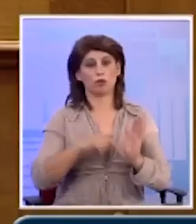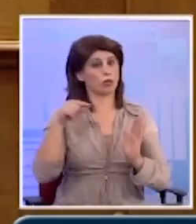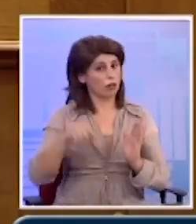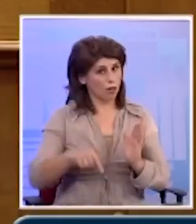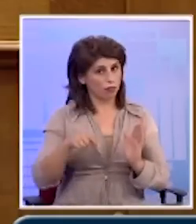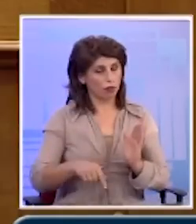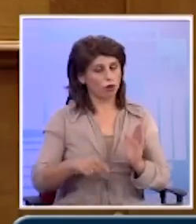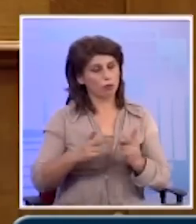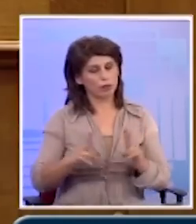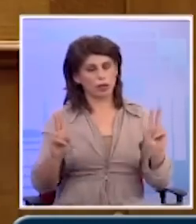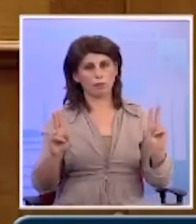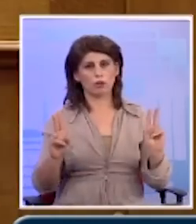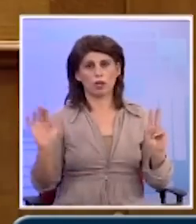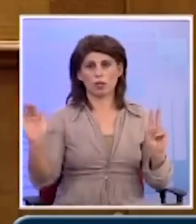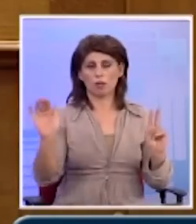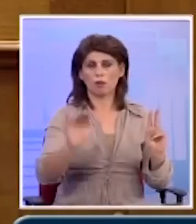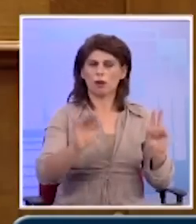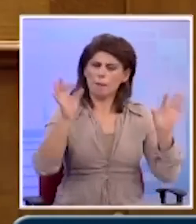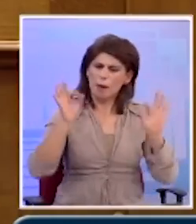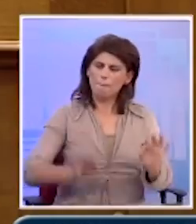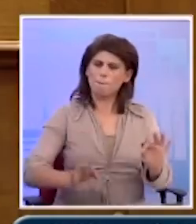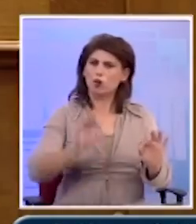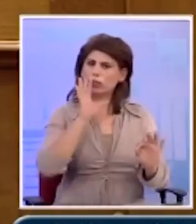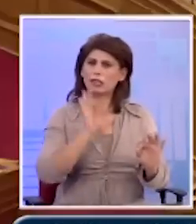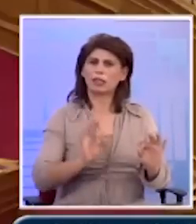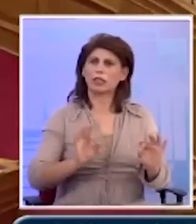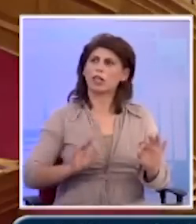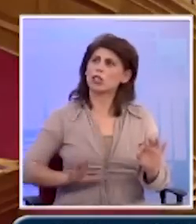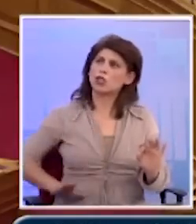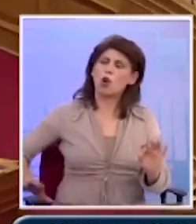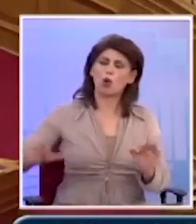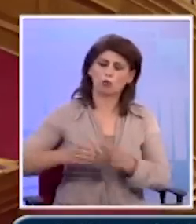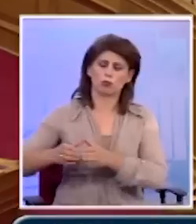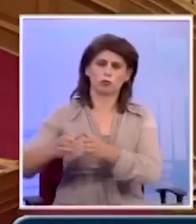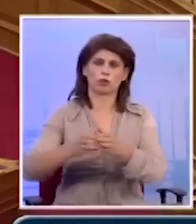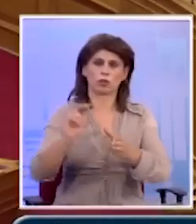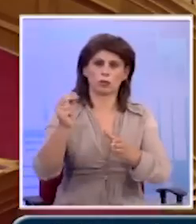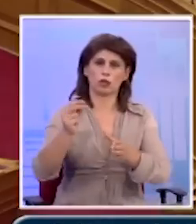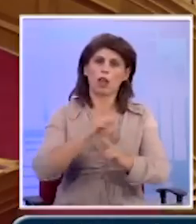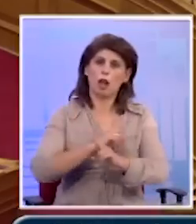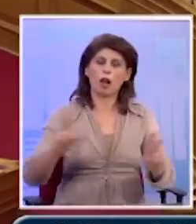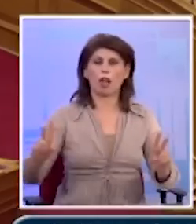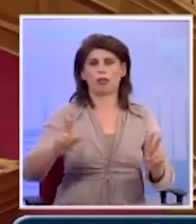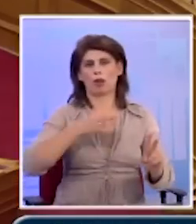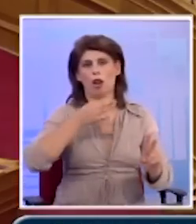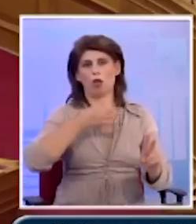εδώ επιτρέψτε μου και απευθύνομαι με απόλυτη ειλικρίνεια σε όλες τις πτέρυγες της Βουλής. Θέλει καθαρές